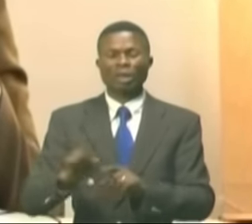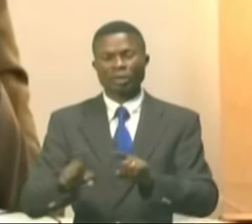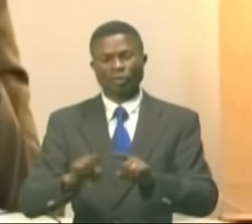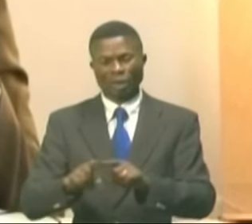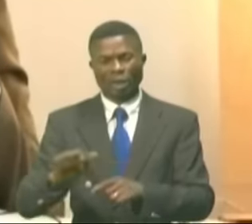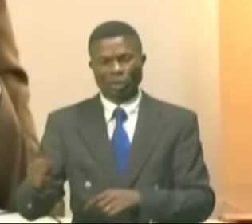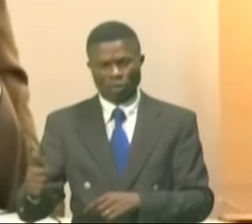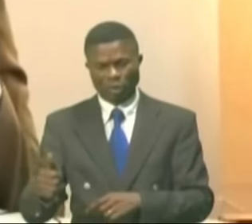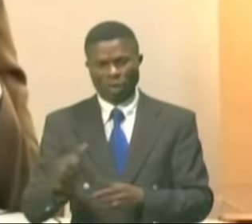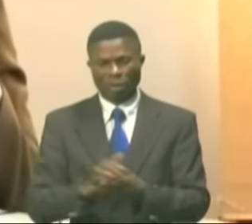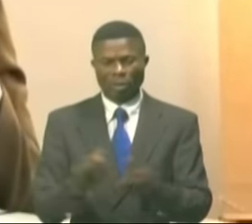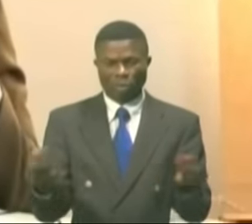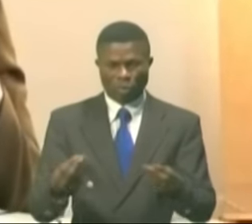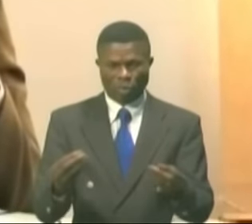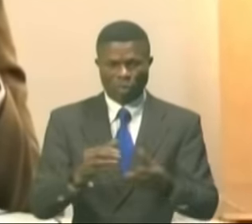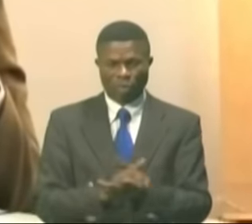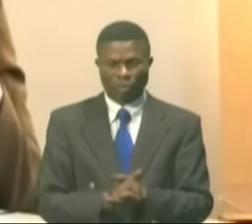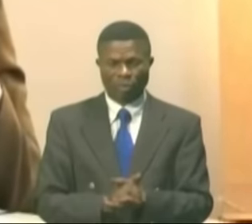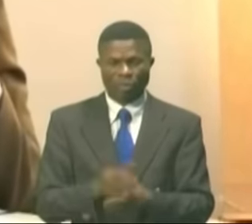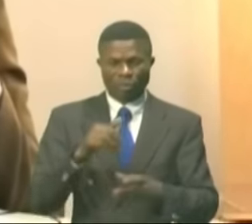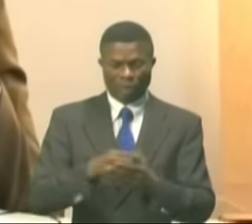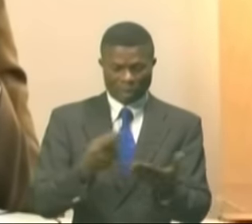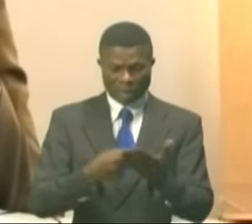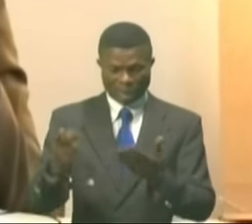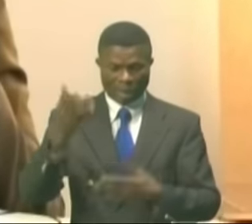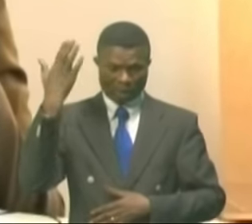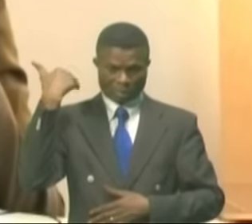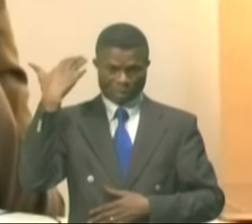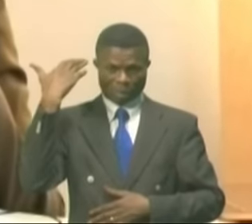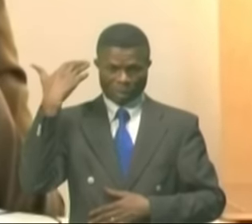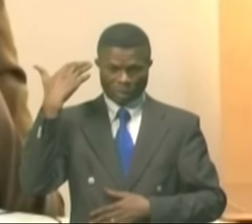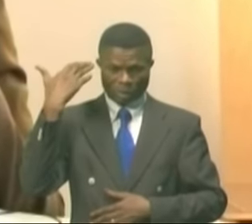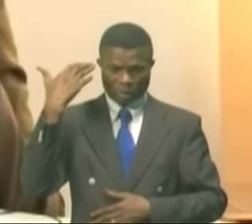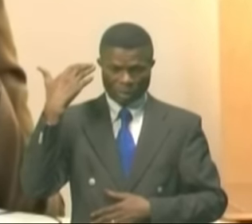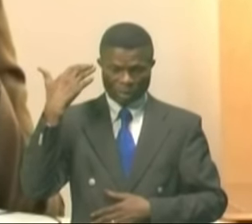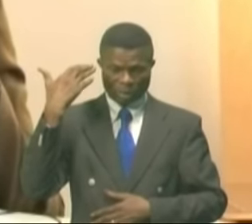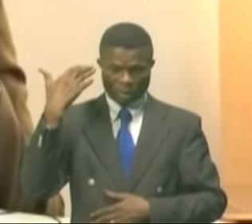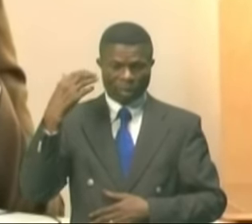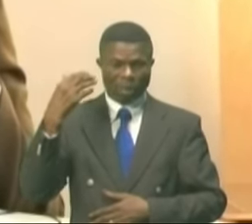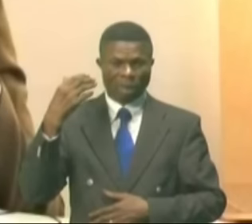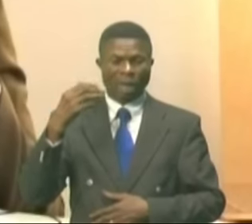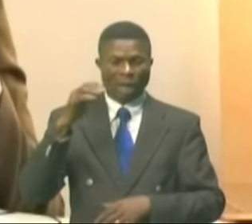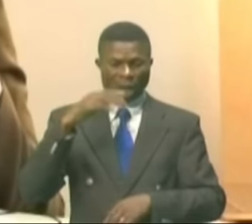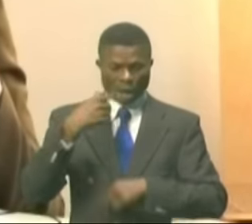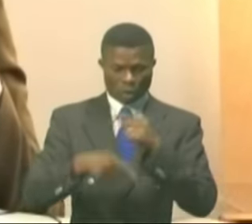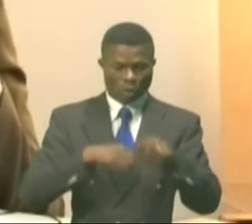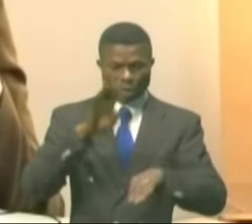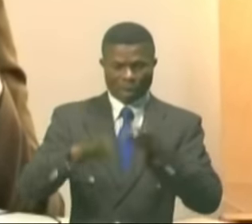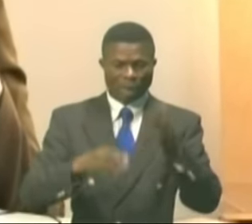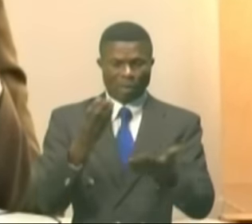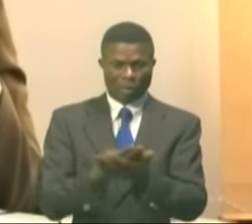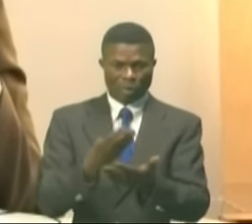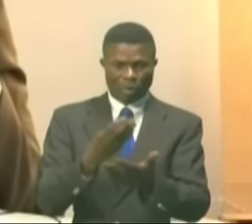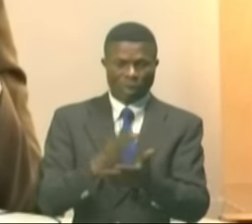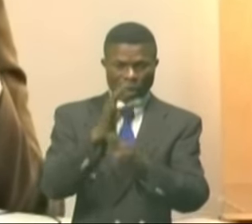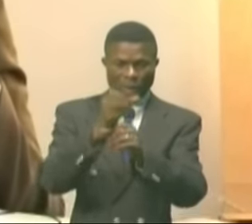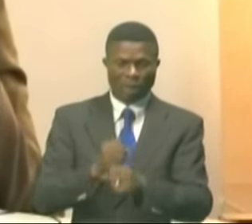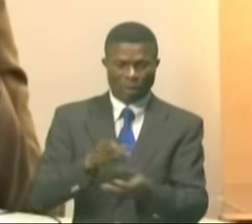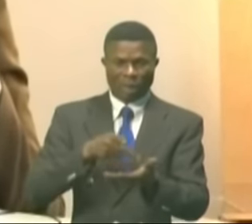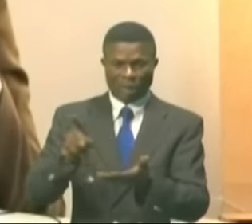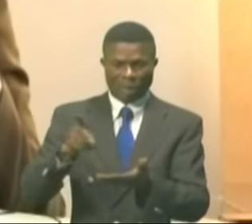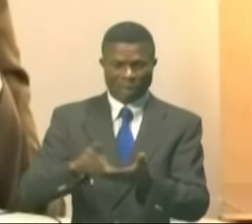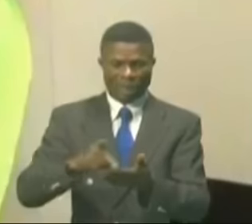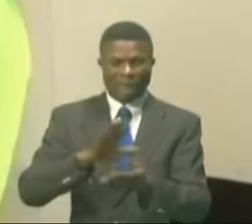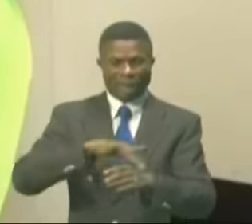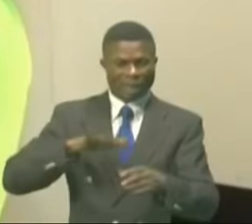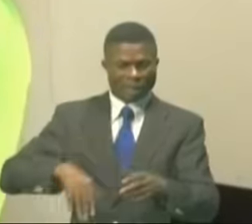que au courant de la semaine passée, ayant entamé une démarche au budget pour l'obtention de la paie des